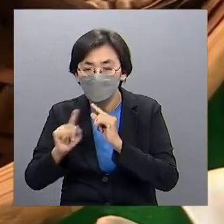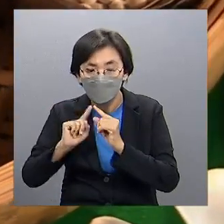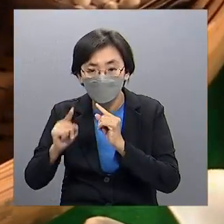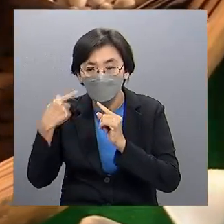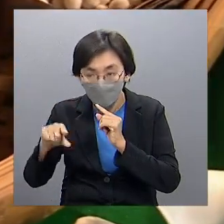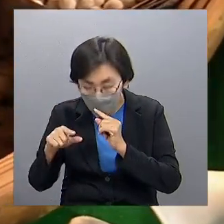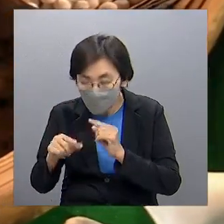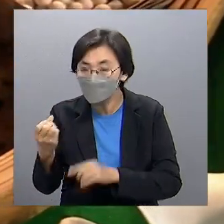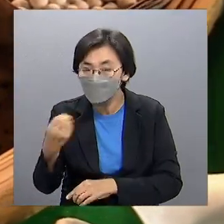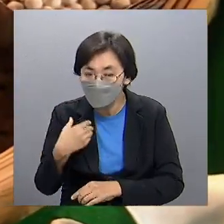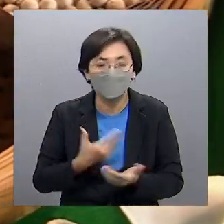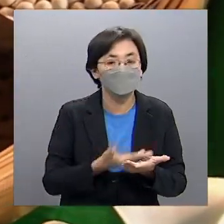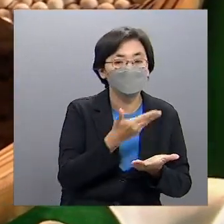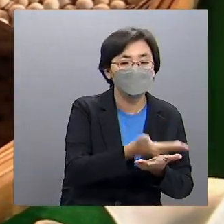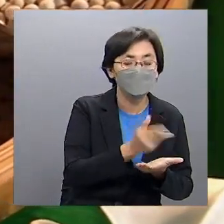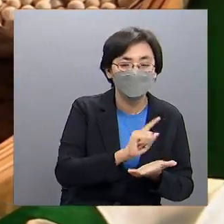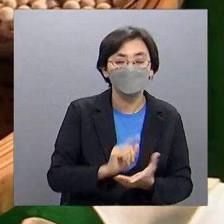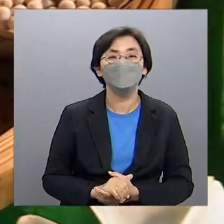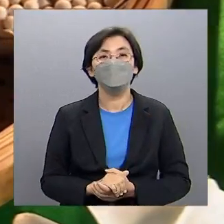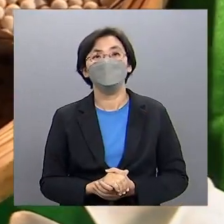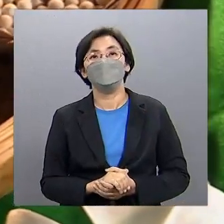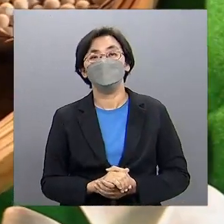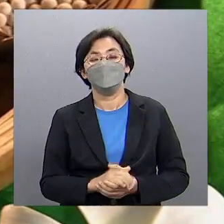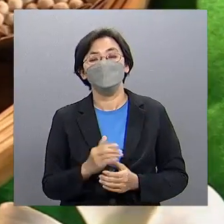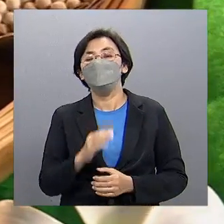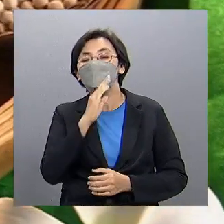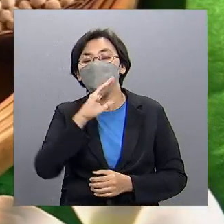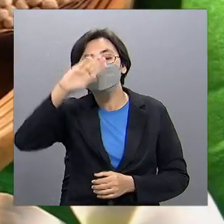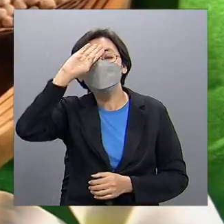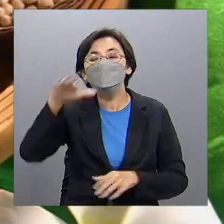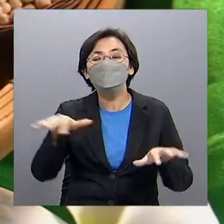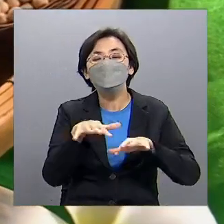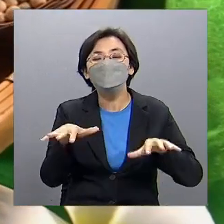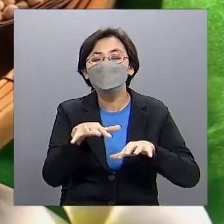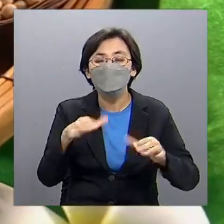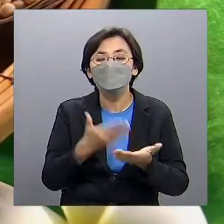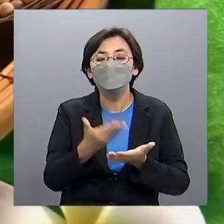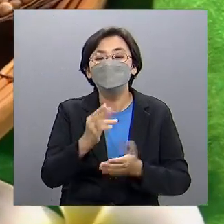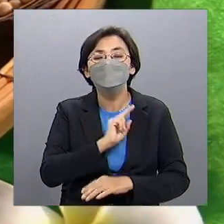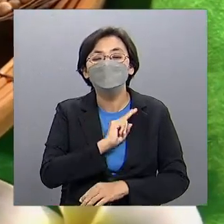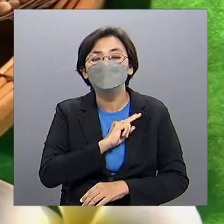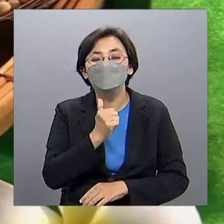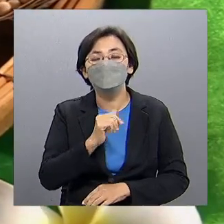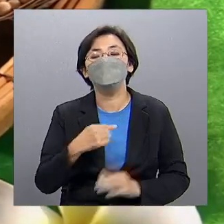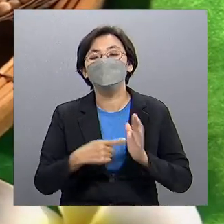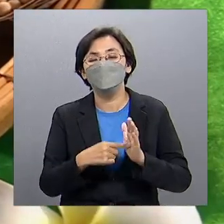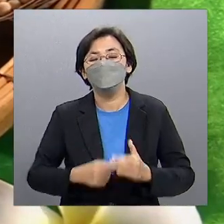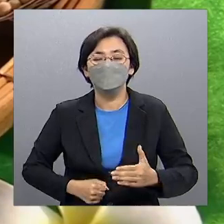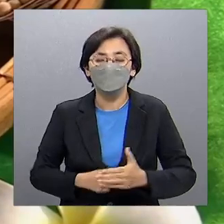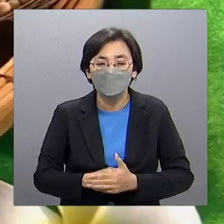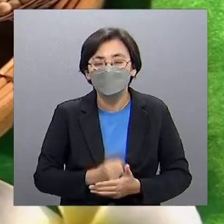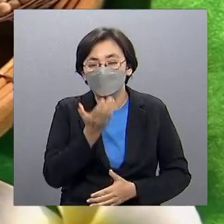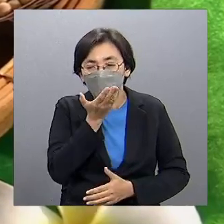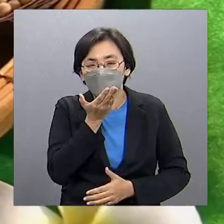คะ สำหรับอาการทั่วไปเนี่ยสามารถเลือกใช้ได้นะครับ อย่างเช่นอะไรบ้างคะ อย่างเช่นถ้าเกิดว่าเรารู้สึกจุกเสียดแน่นเฟ้อรู้สึกอาหารไม่ย่อยห